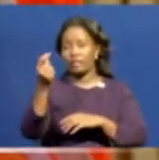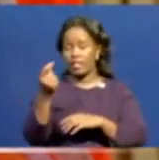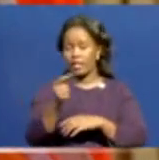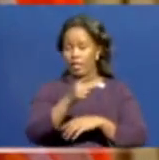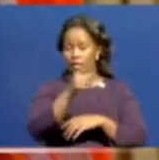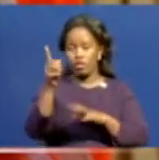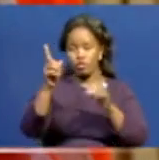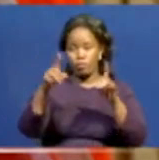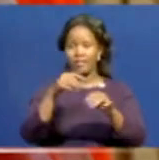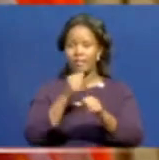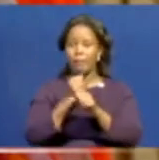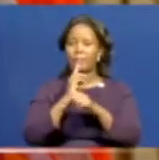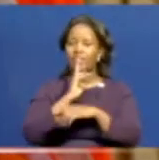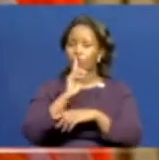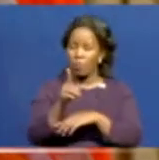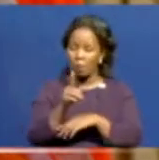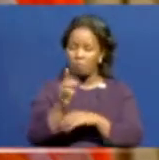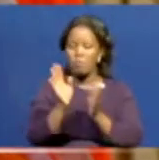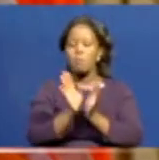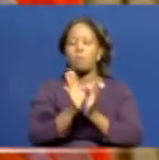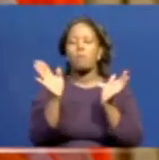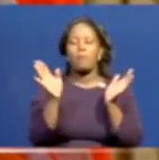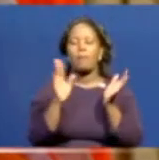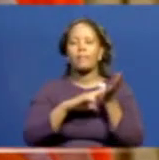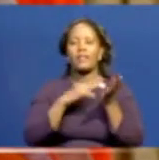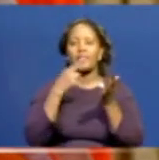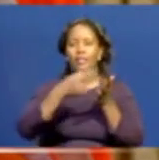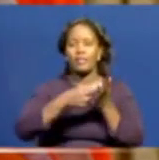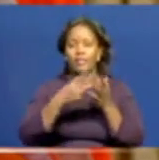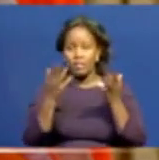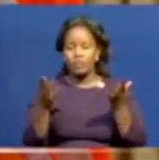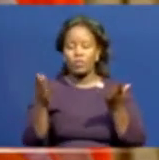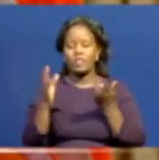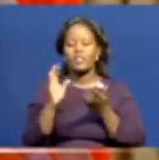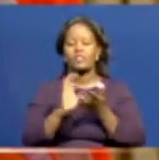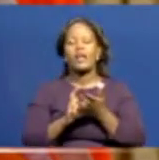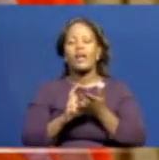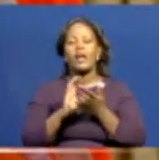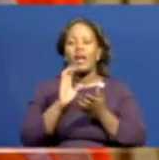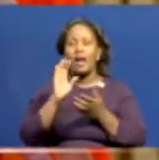sure that public resources allocated